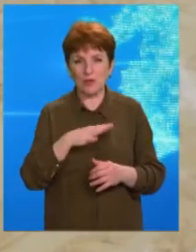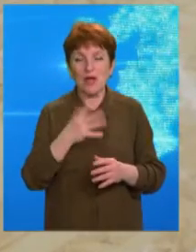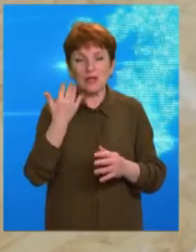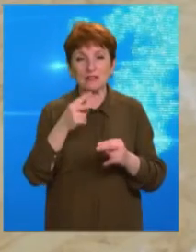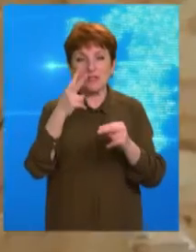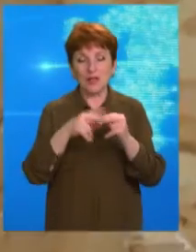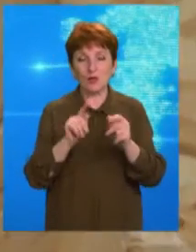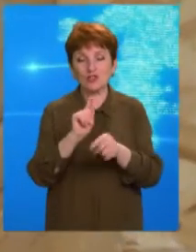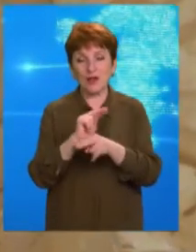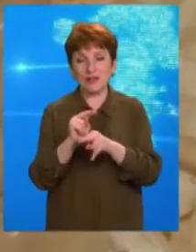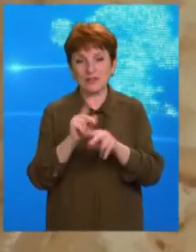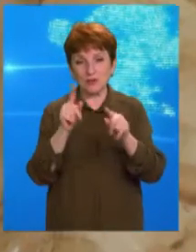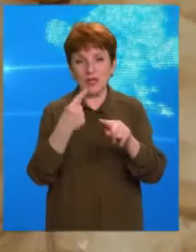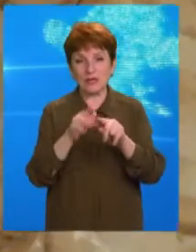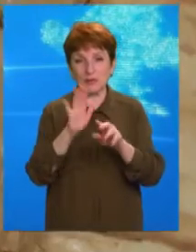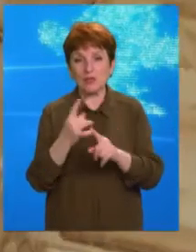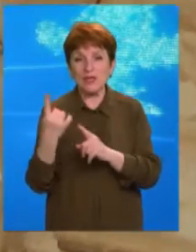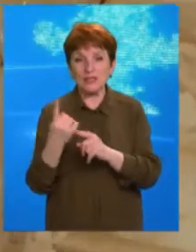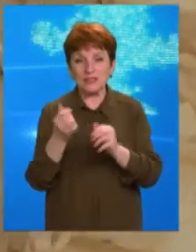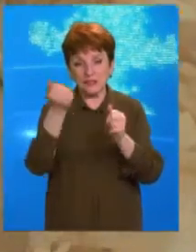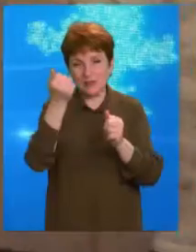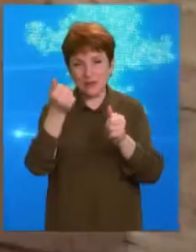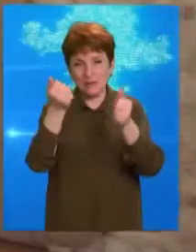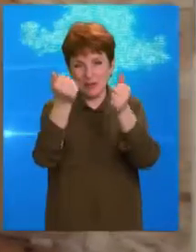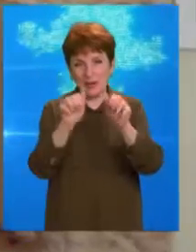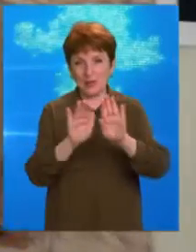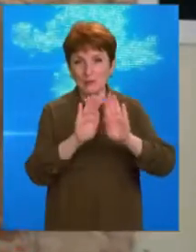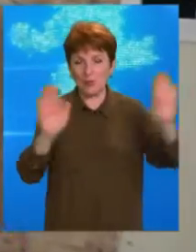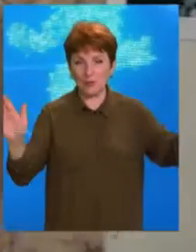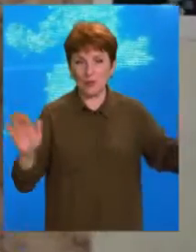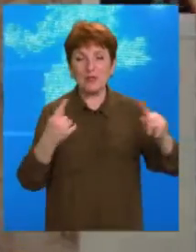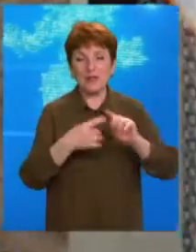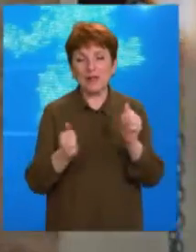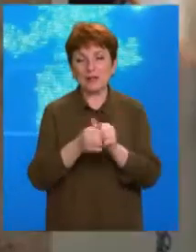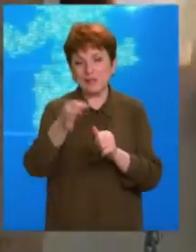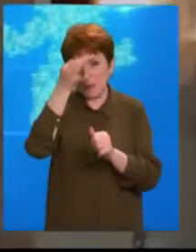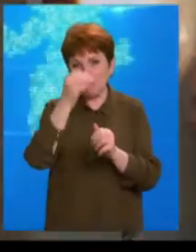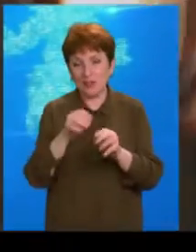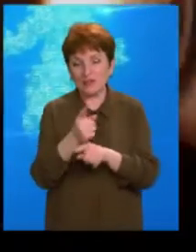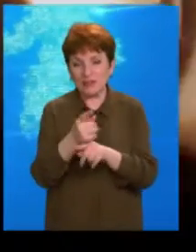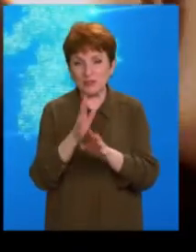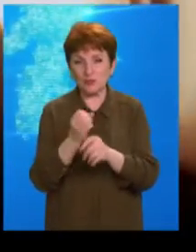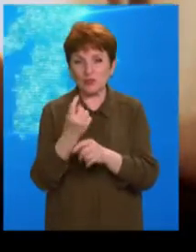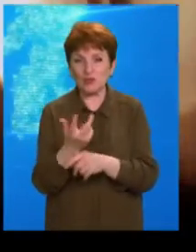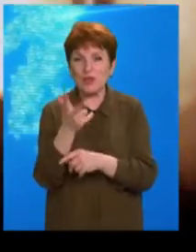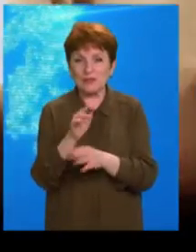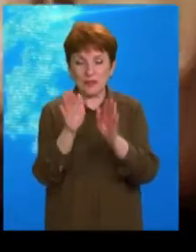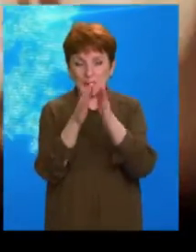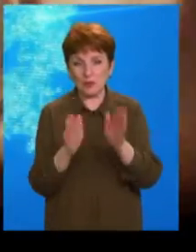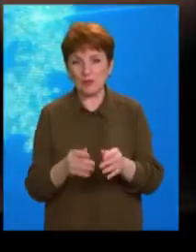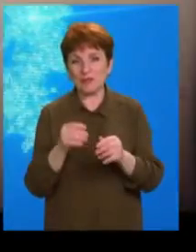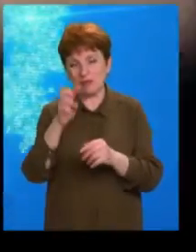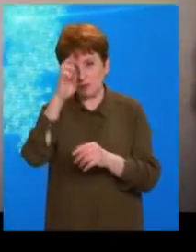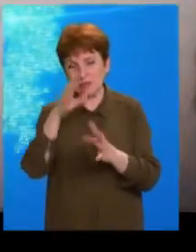закончится реконструкция, это будет единый мемориальный комплекс на набережной. Рядом с памятником танкиста появятся еще три монумента его